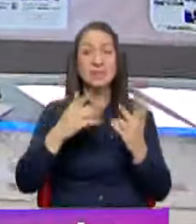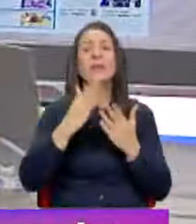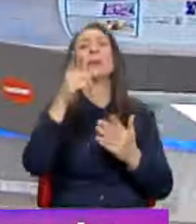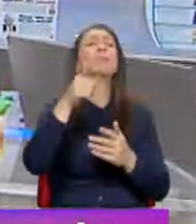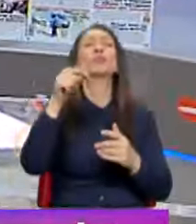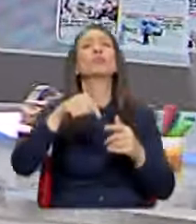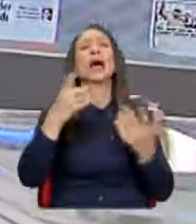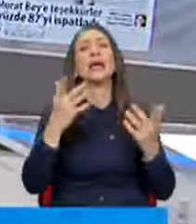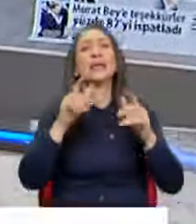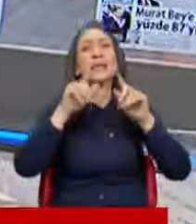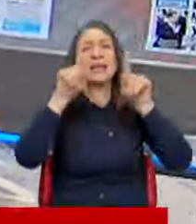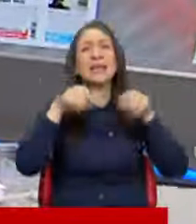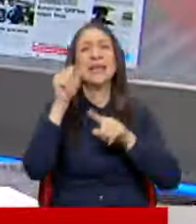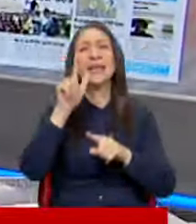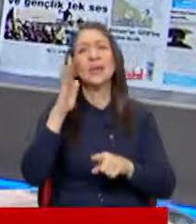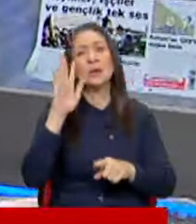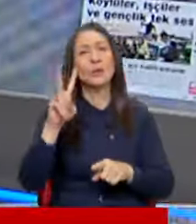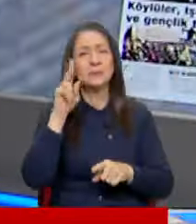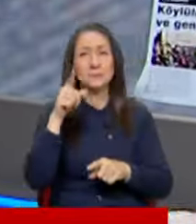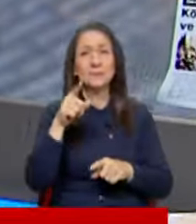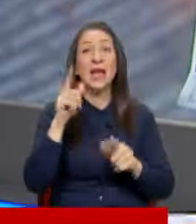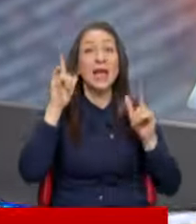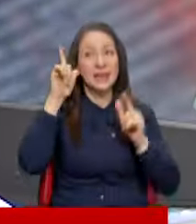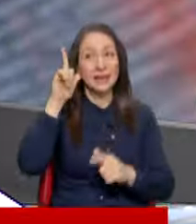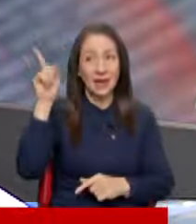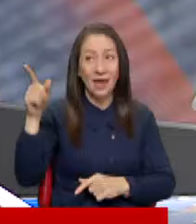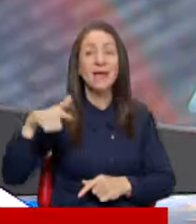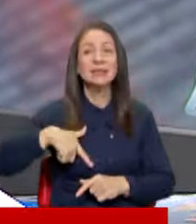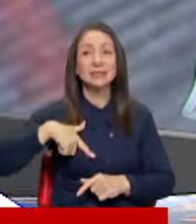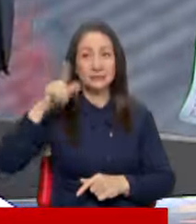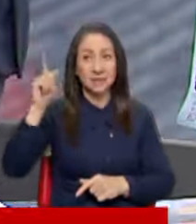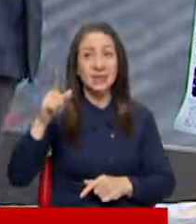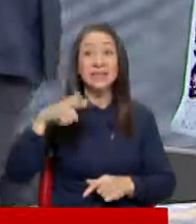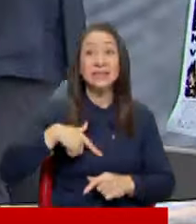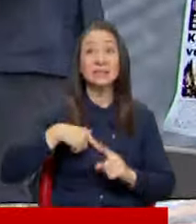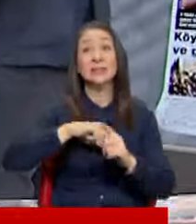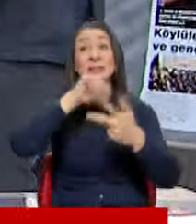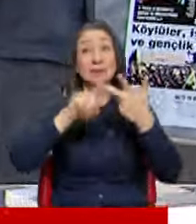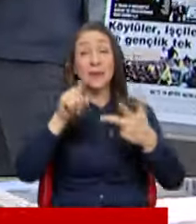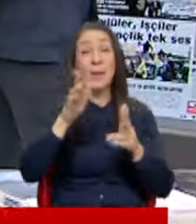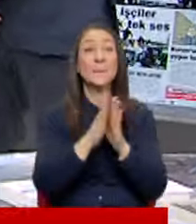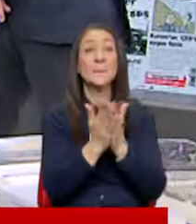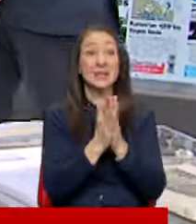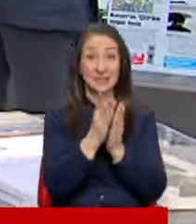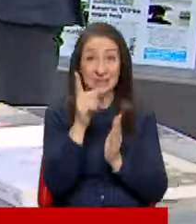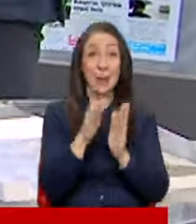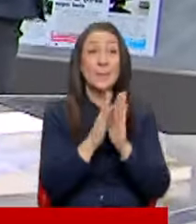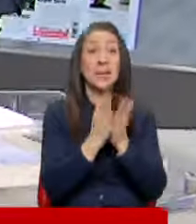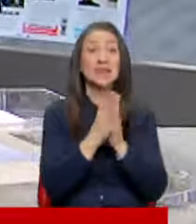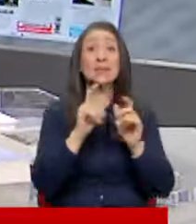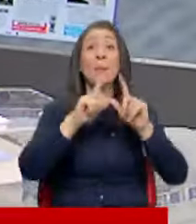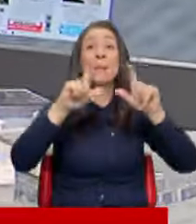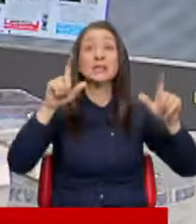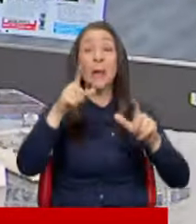edelim bugün hangi illere uğrayacağım gösterelim Edirne İzmir İzmir'in ardından Mersin Mersin'in